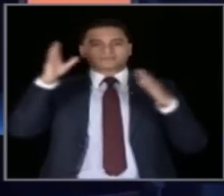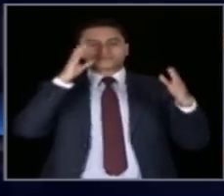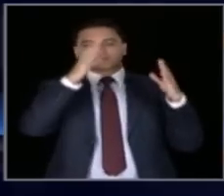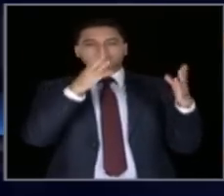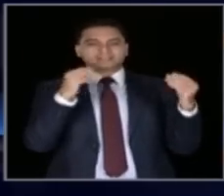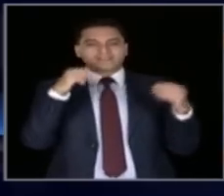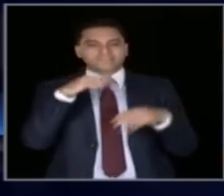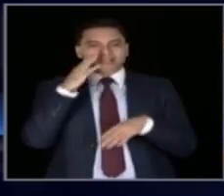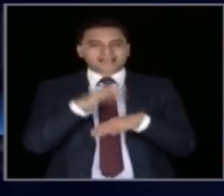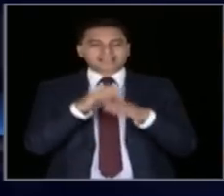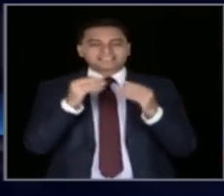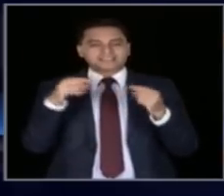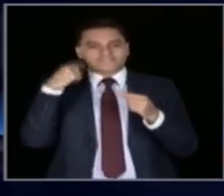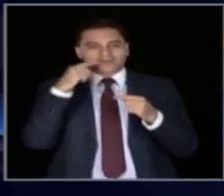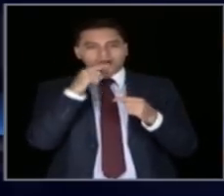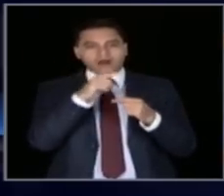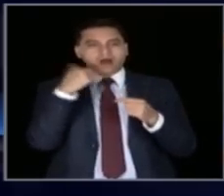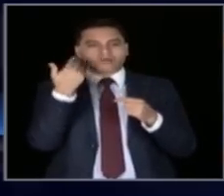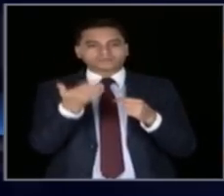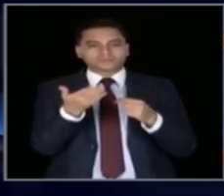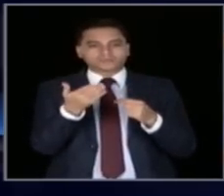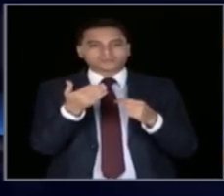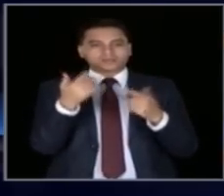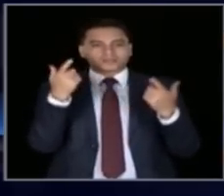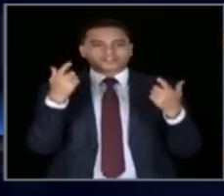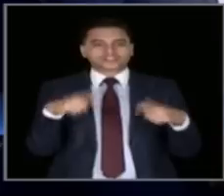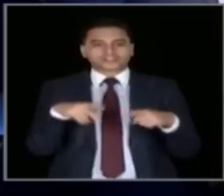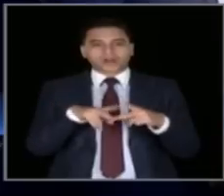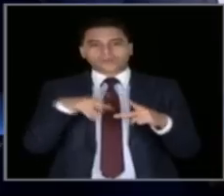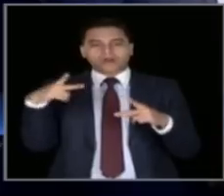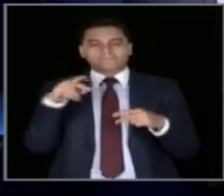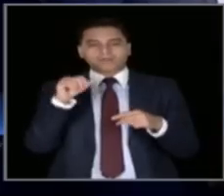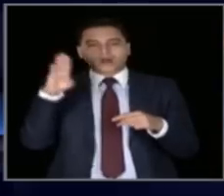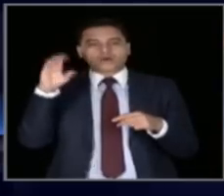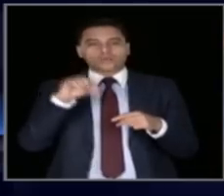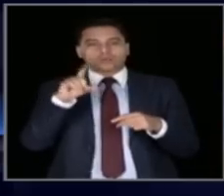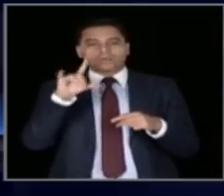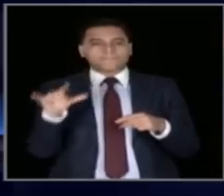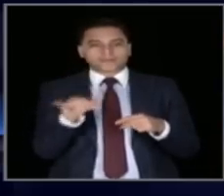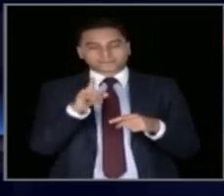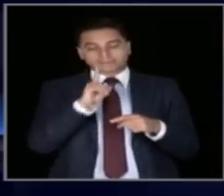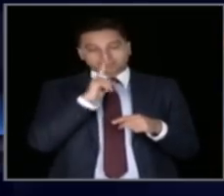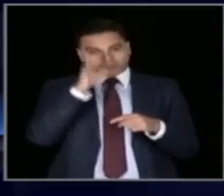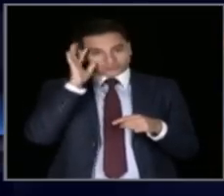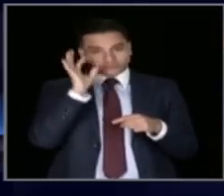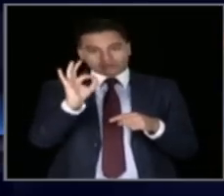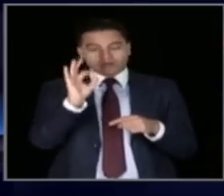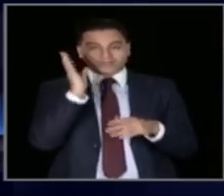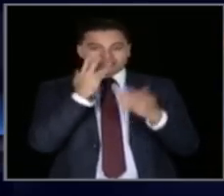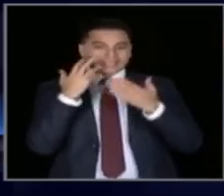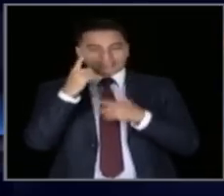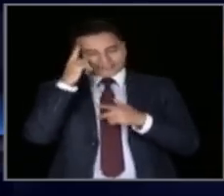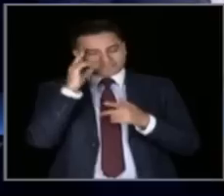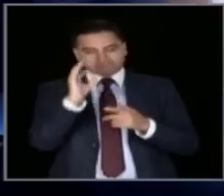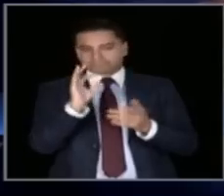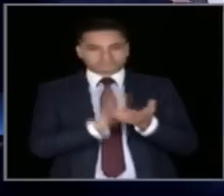فناس كتير جدا فاكراه إن هو كوبي مش أرجنتيني. بس أنت شاطر في التاريخ، برافو